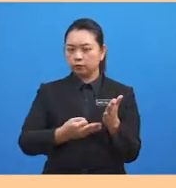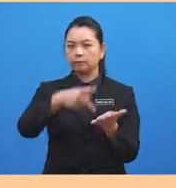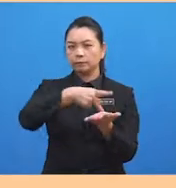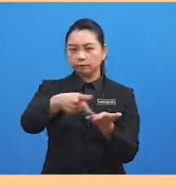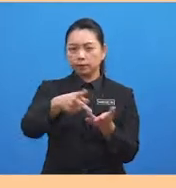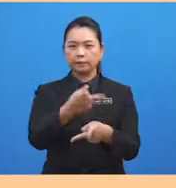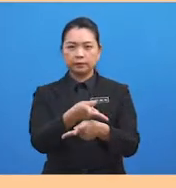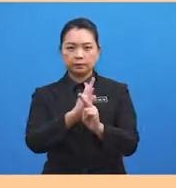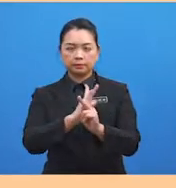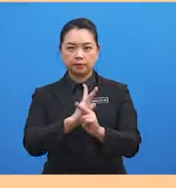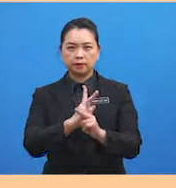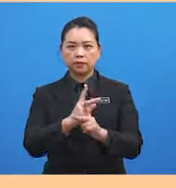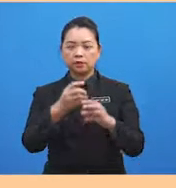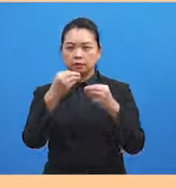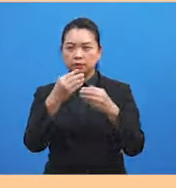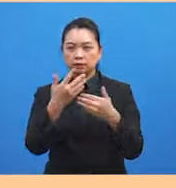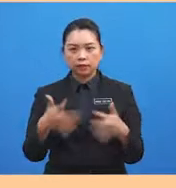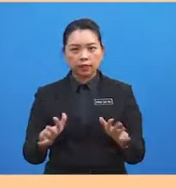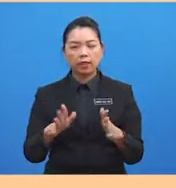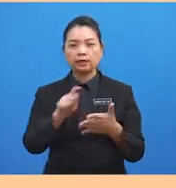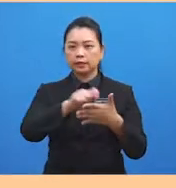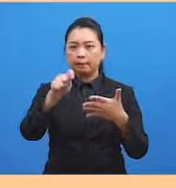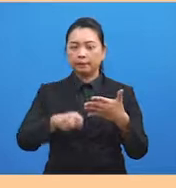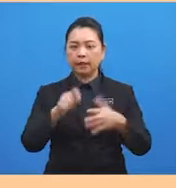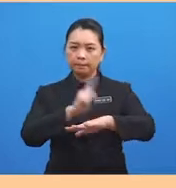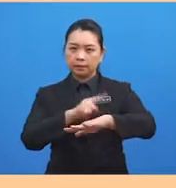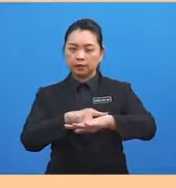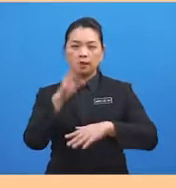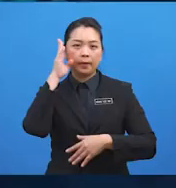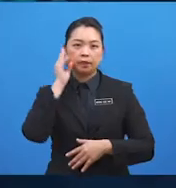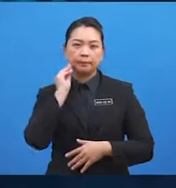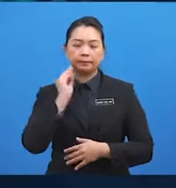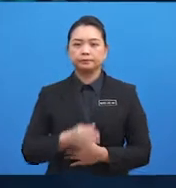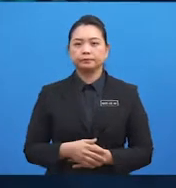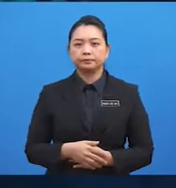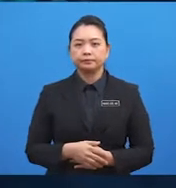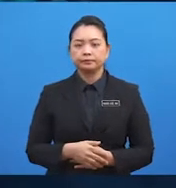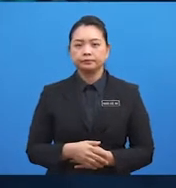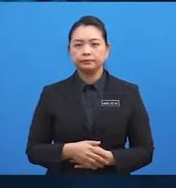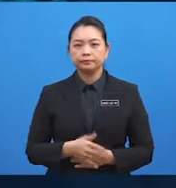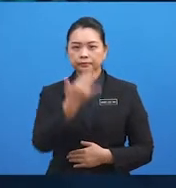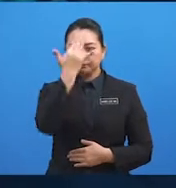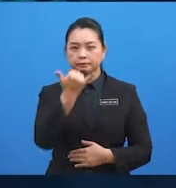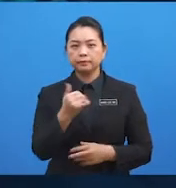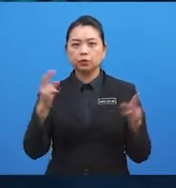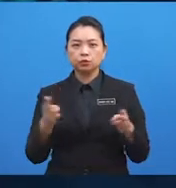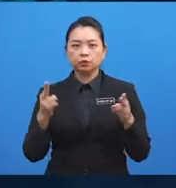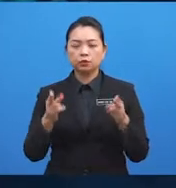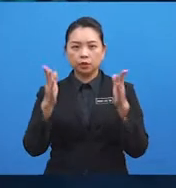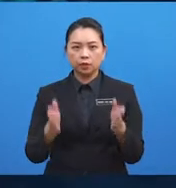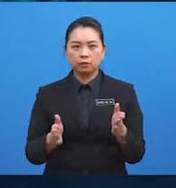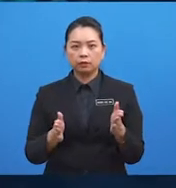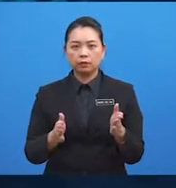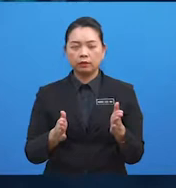menjelaskan pinjaman setelah tamat tempoh matang. Mengapakah usahawan memilih